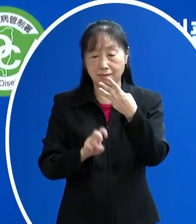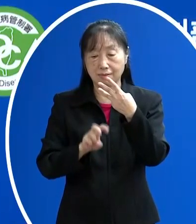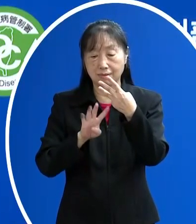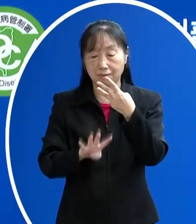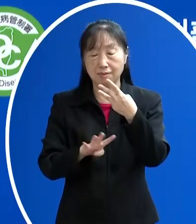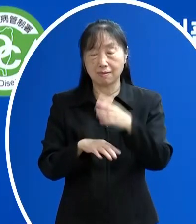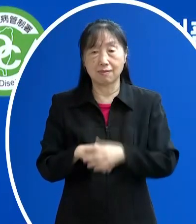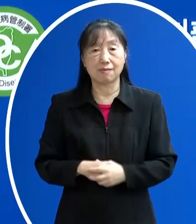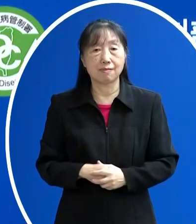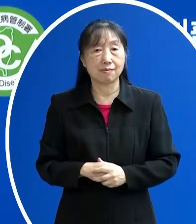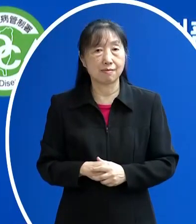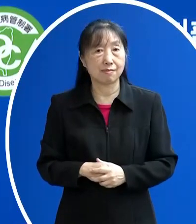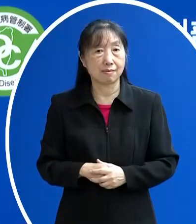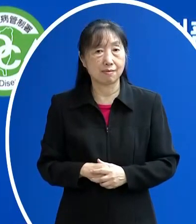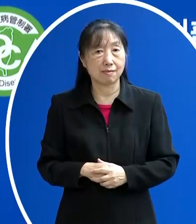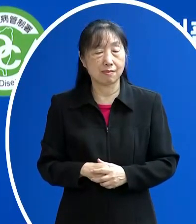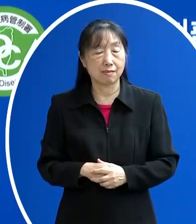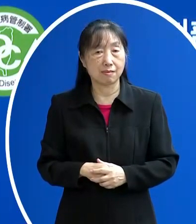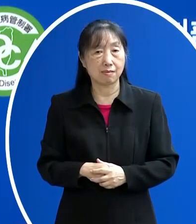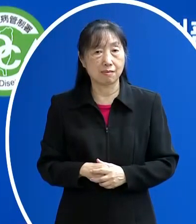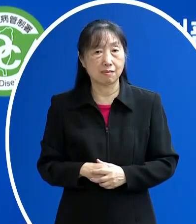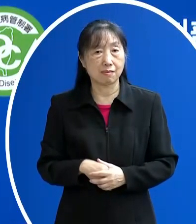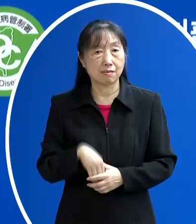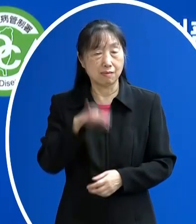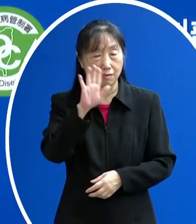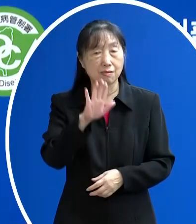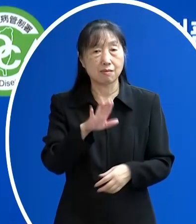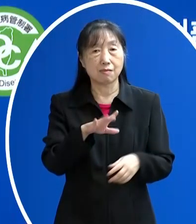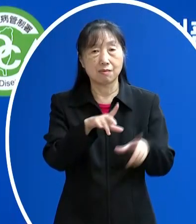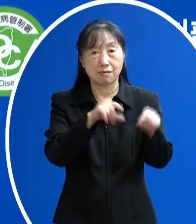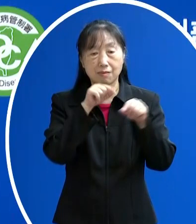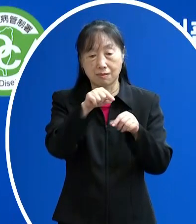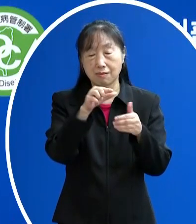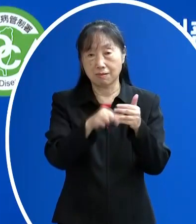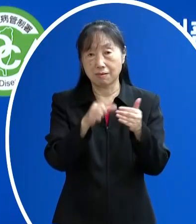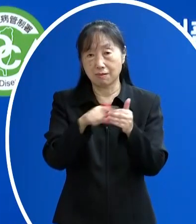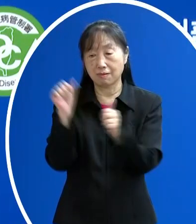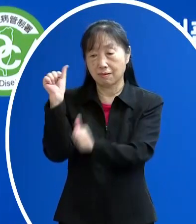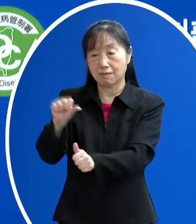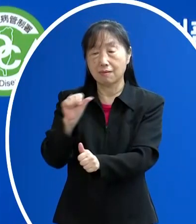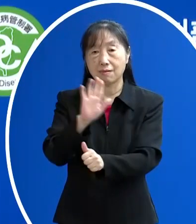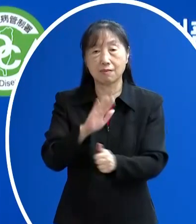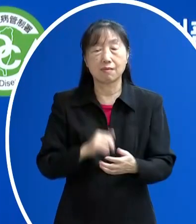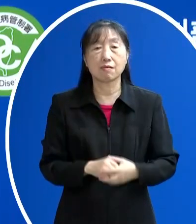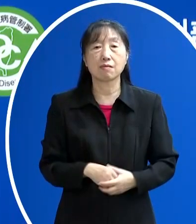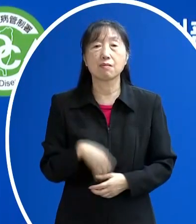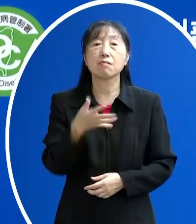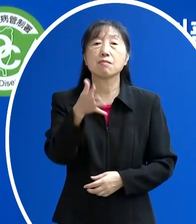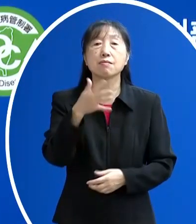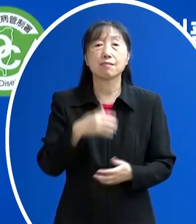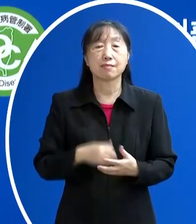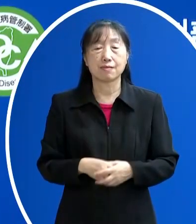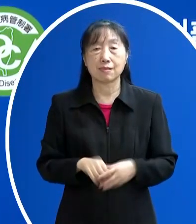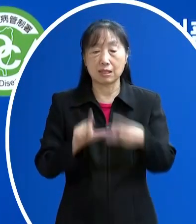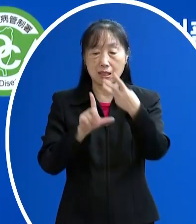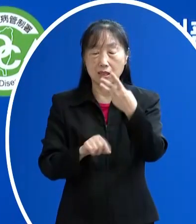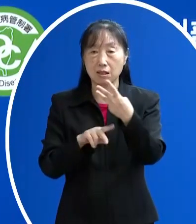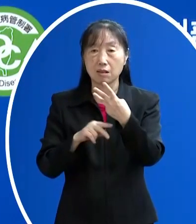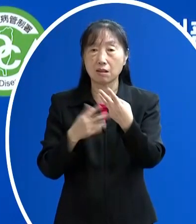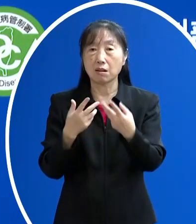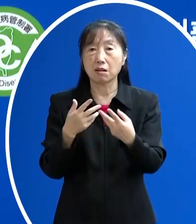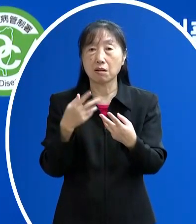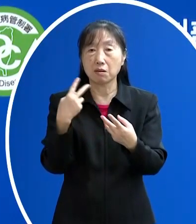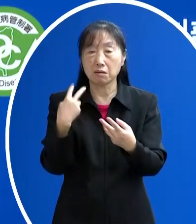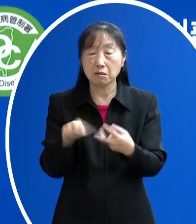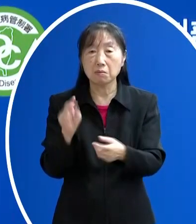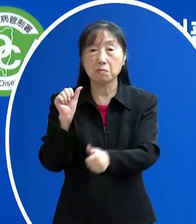3月24号的时候，那已经有依照规定去计罚。那为什么会在3月才做？最主要